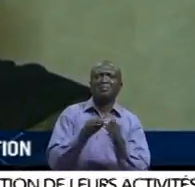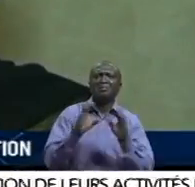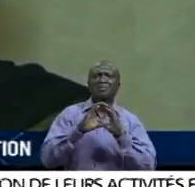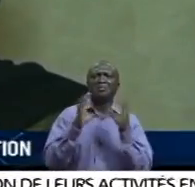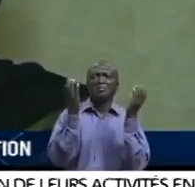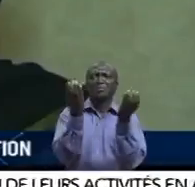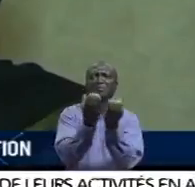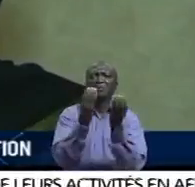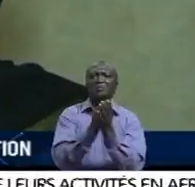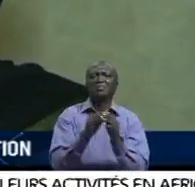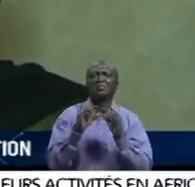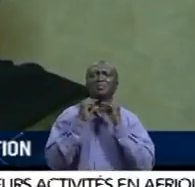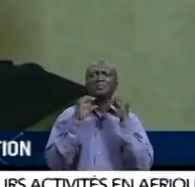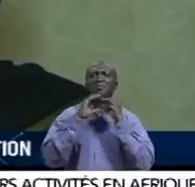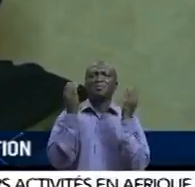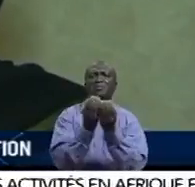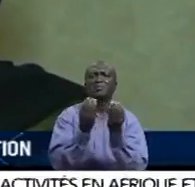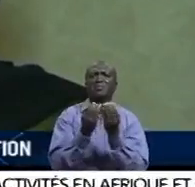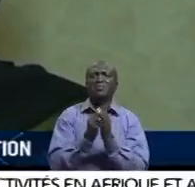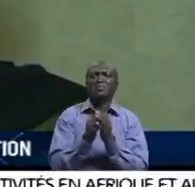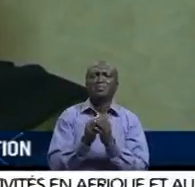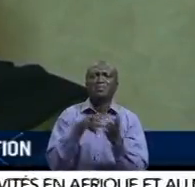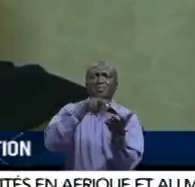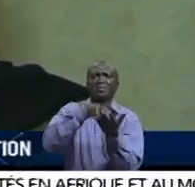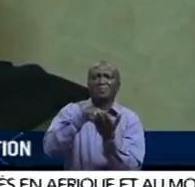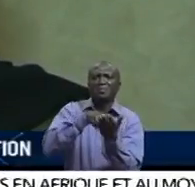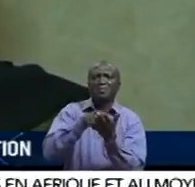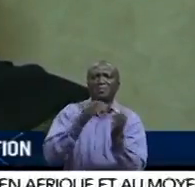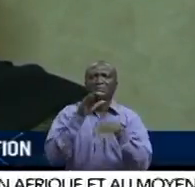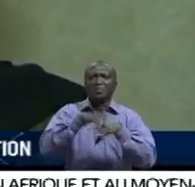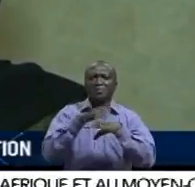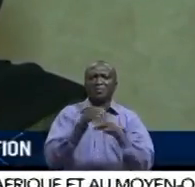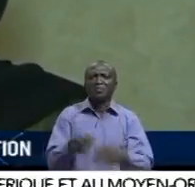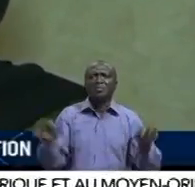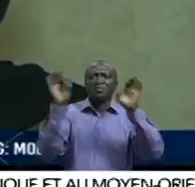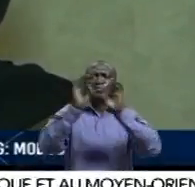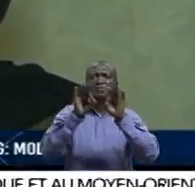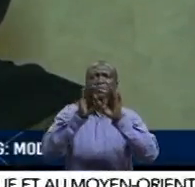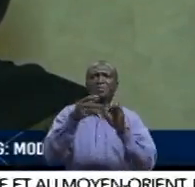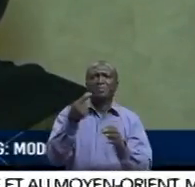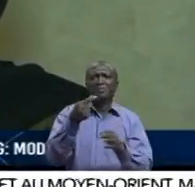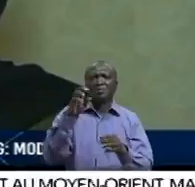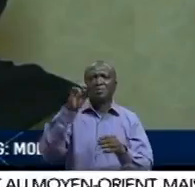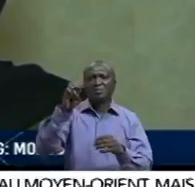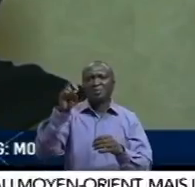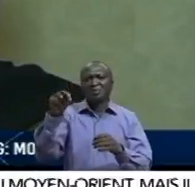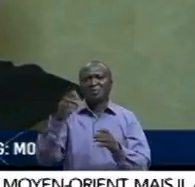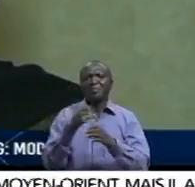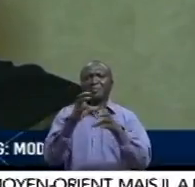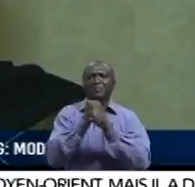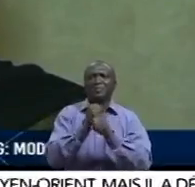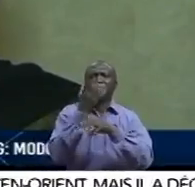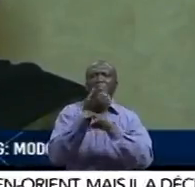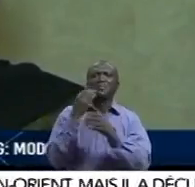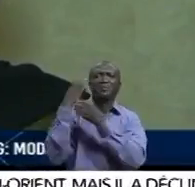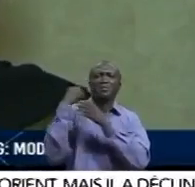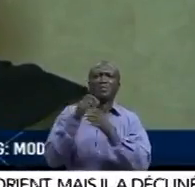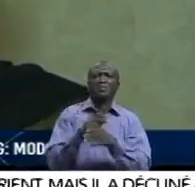surtout les femmes si déjà les points focaux sont sensibilisés sur l'importance des genres ils pourront prendre en compte les préoccupations des